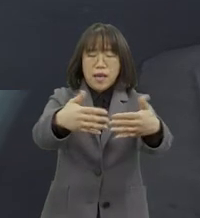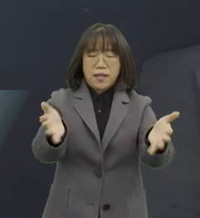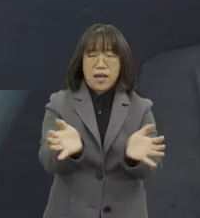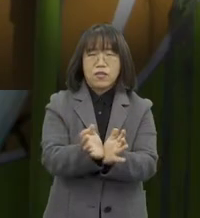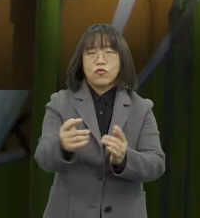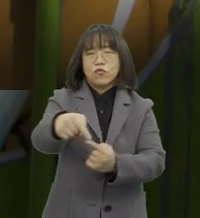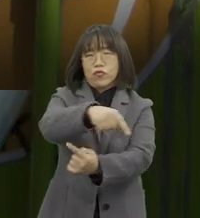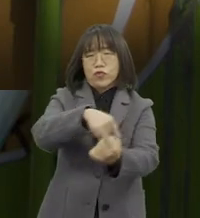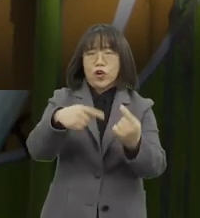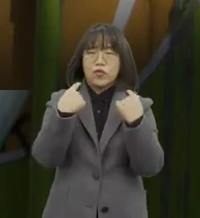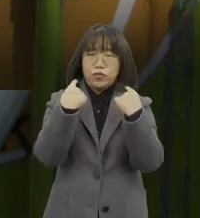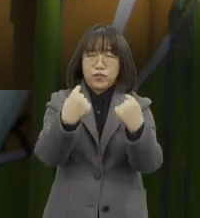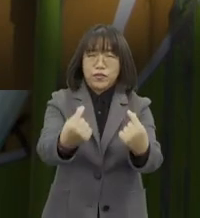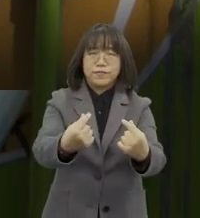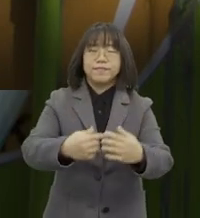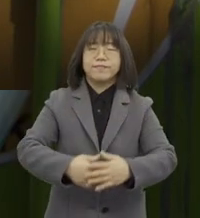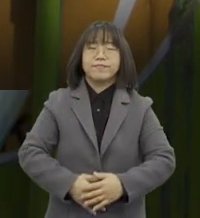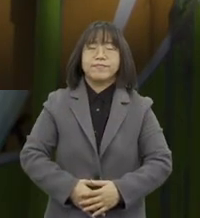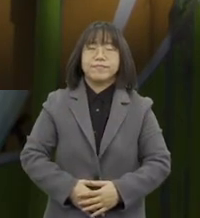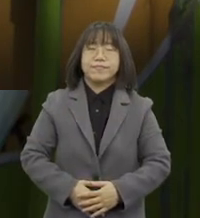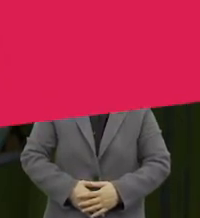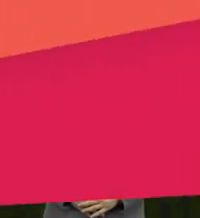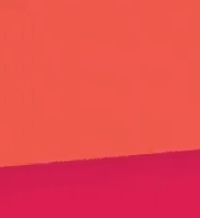구성 에 운영해 왔습니다